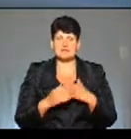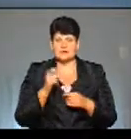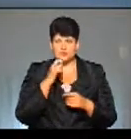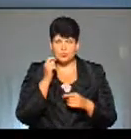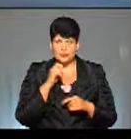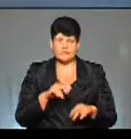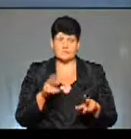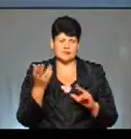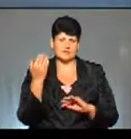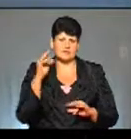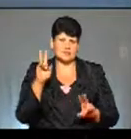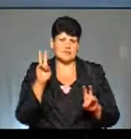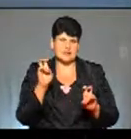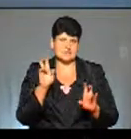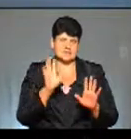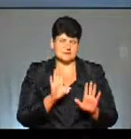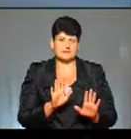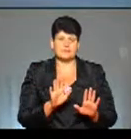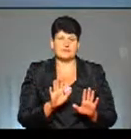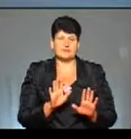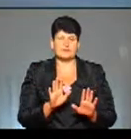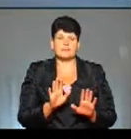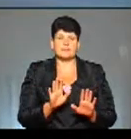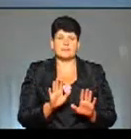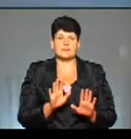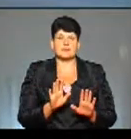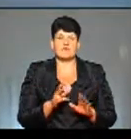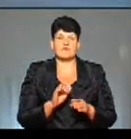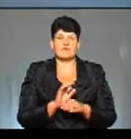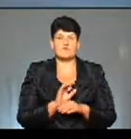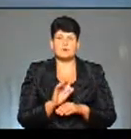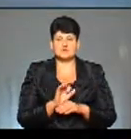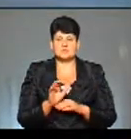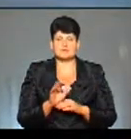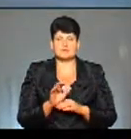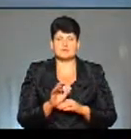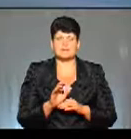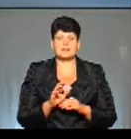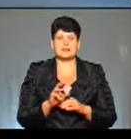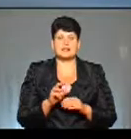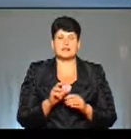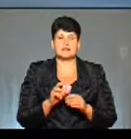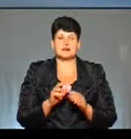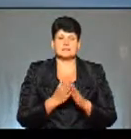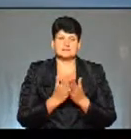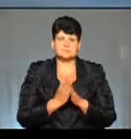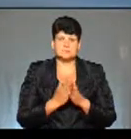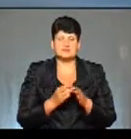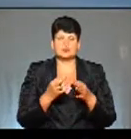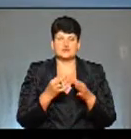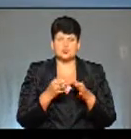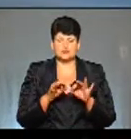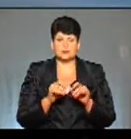вони ще називалися, зараз осіб з інвалідністю, от випустила такий методичний посібник «Доступність до об'єктів житлового